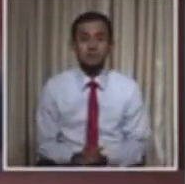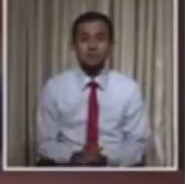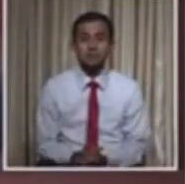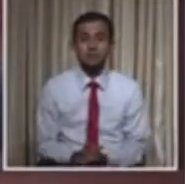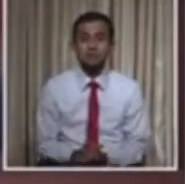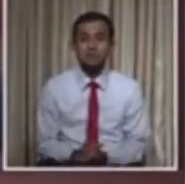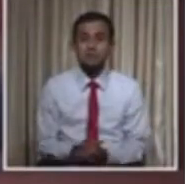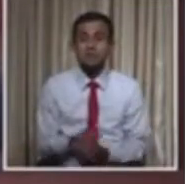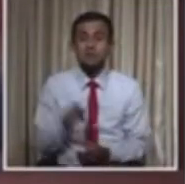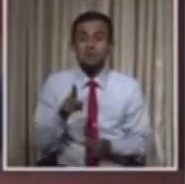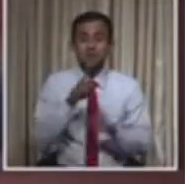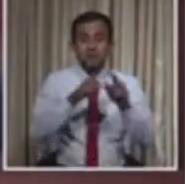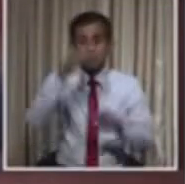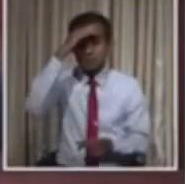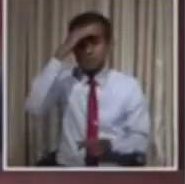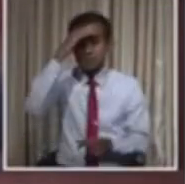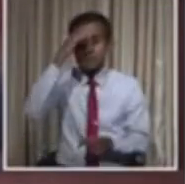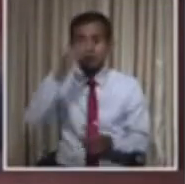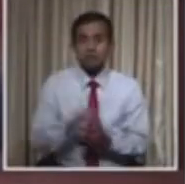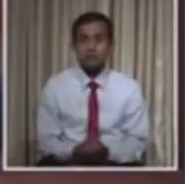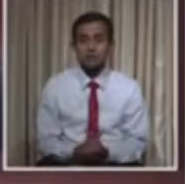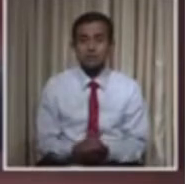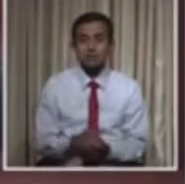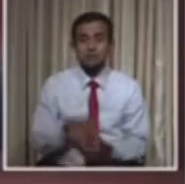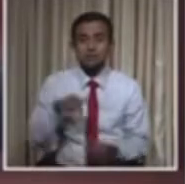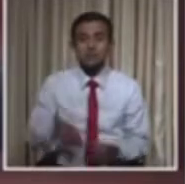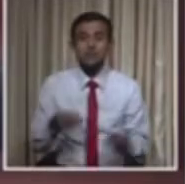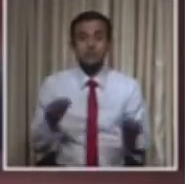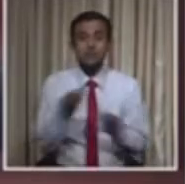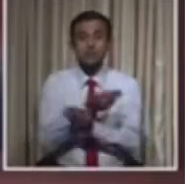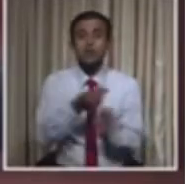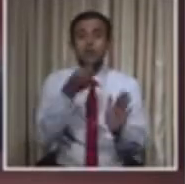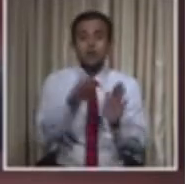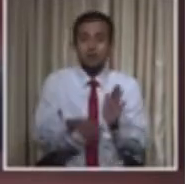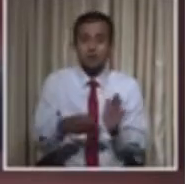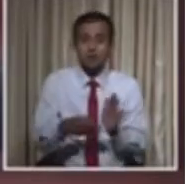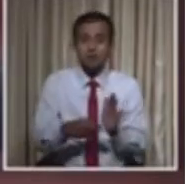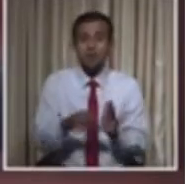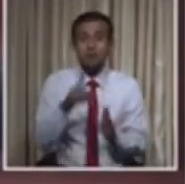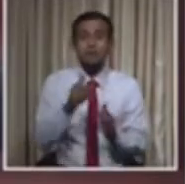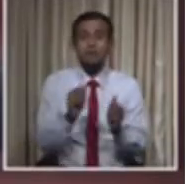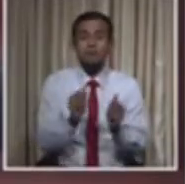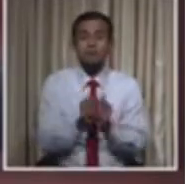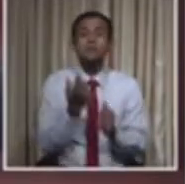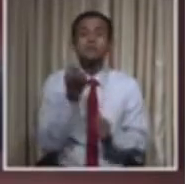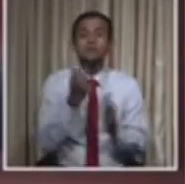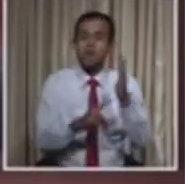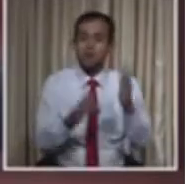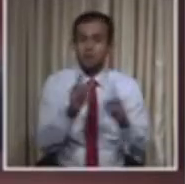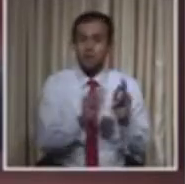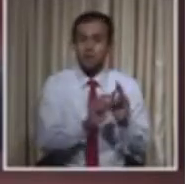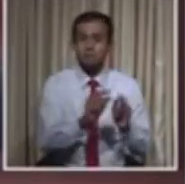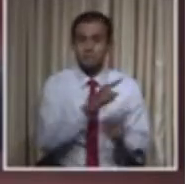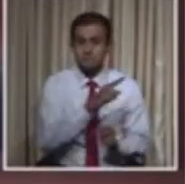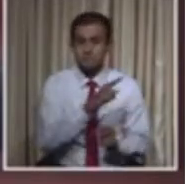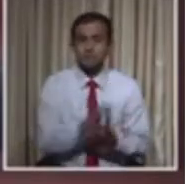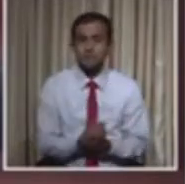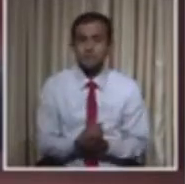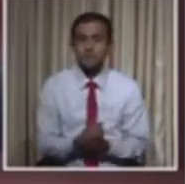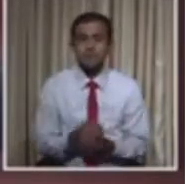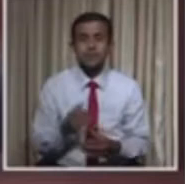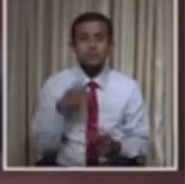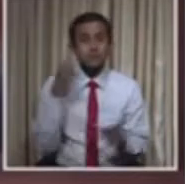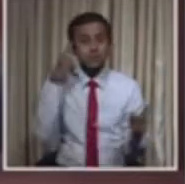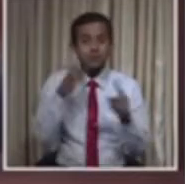ගරු කතානායකතුමනි මෙම ගිවිසුම අත්සන් කිරීමේ ඒ කාර්ය සිද්ධ වෙන්නේ මුදල් අමාත්‍යංශය. එතර අපිට ඒ